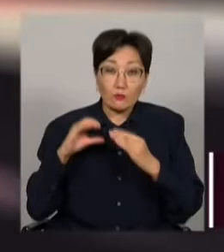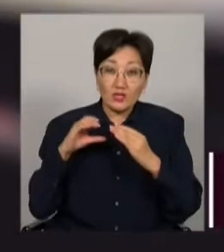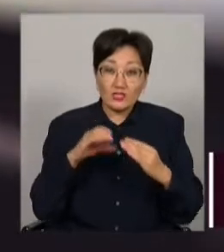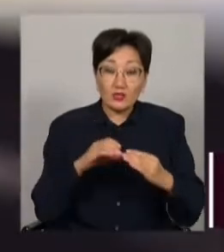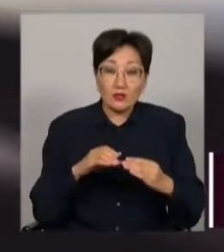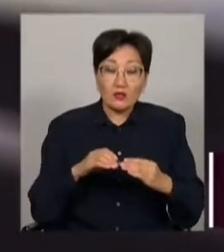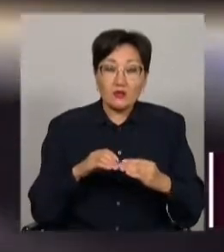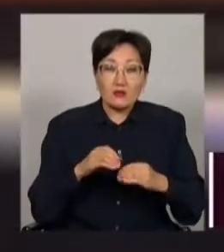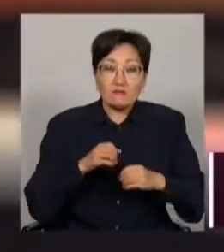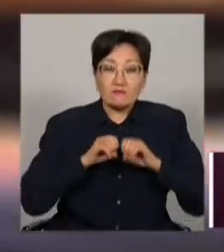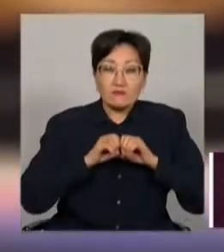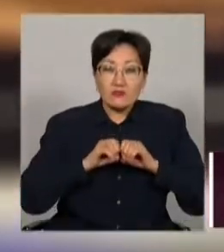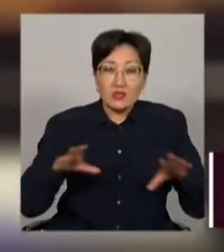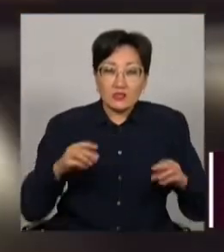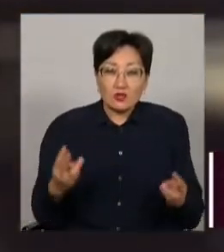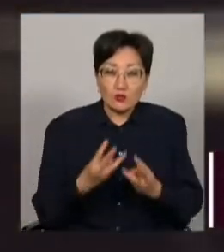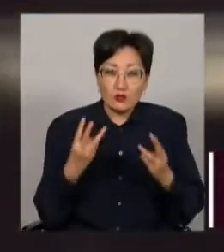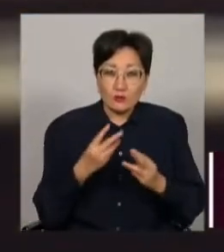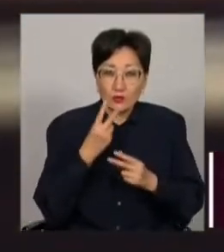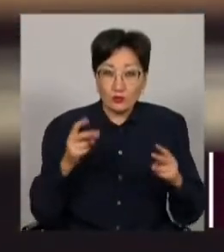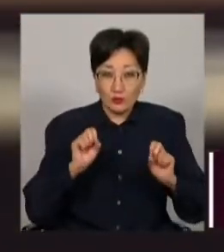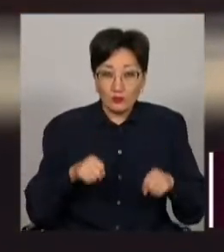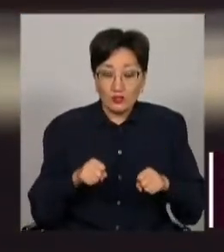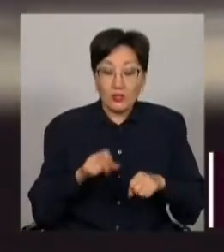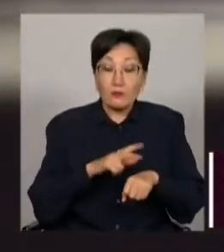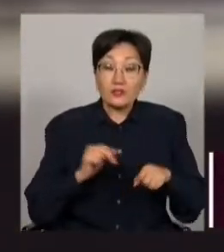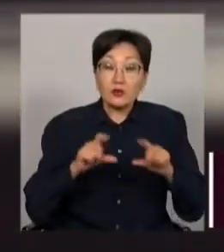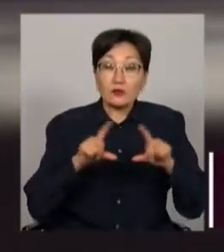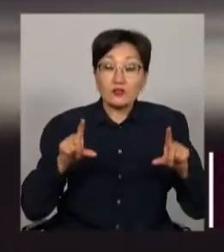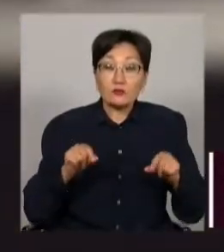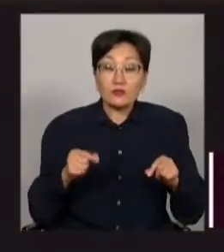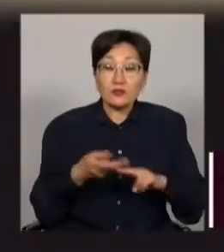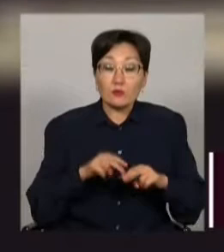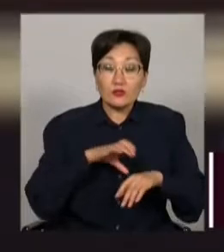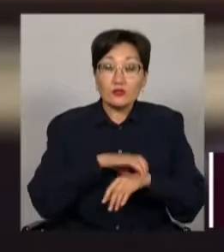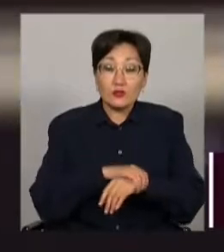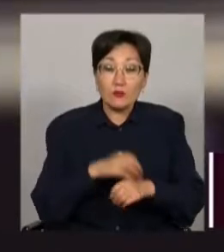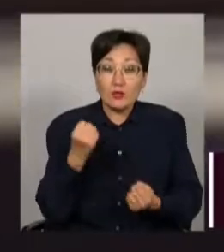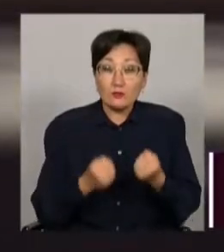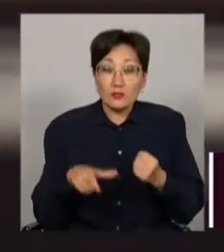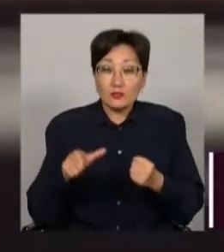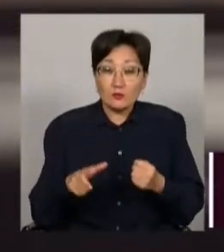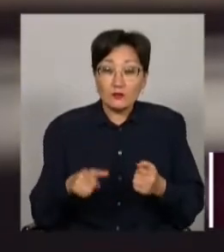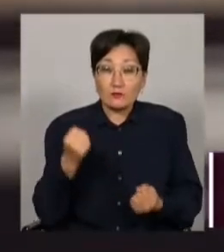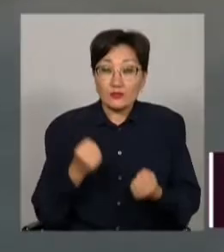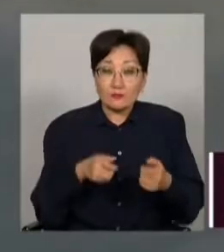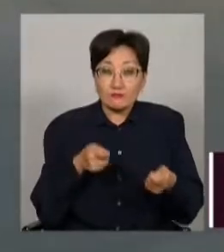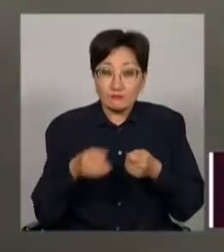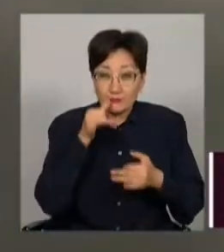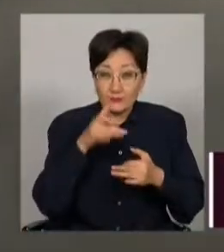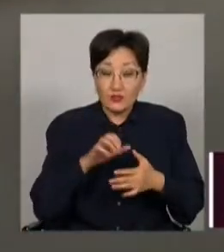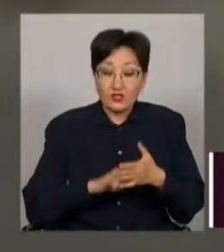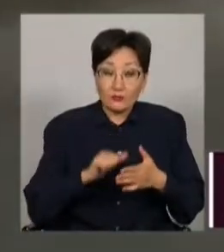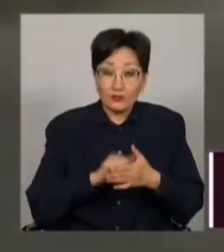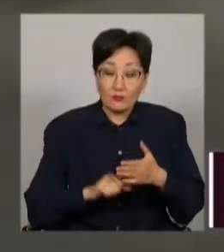көліктің жан жаққа шашылып, өртеніп жатқан анық көрінеді. Полиция дерегінше, бұл оқиғаға жүргізушінің автомобильді басқара алмай қалуы